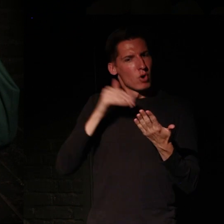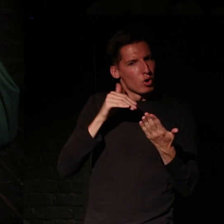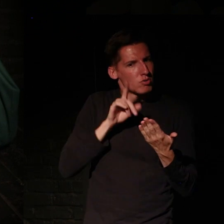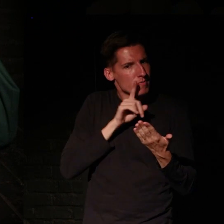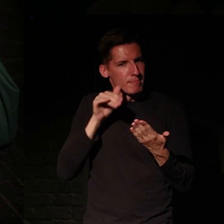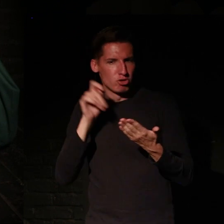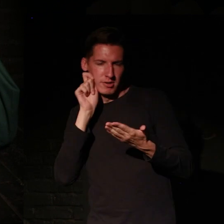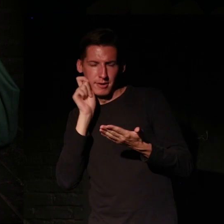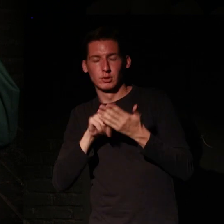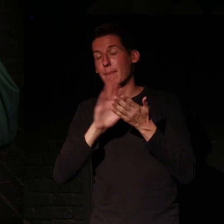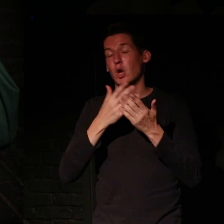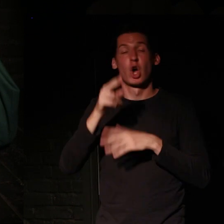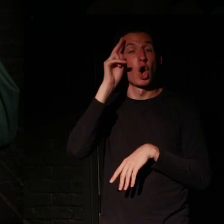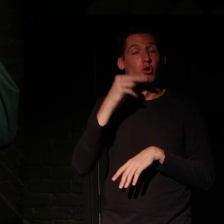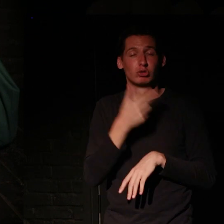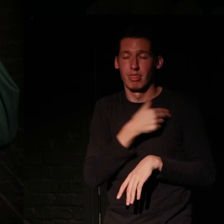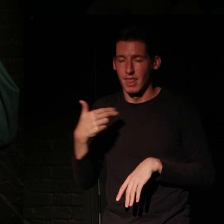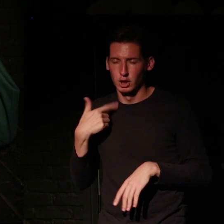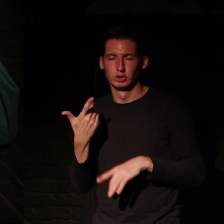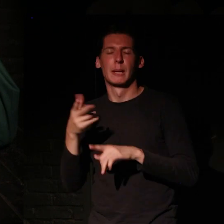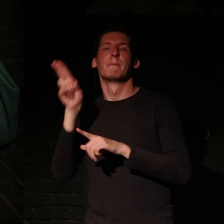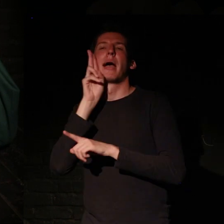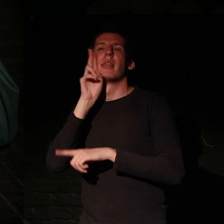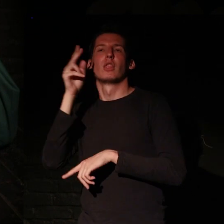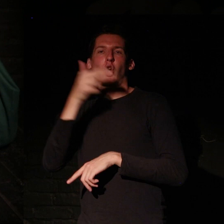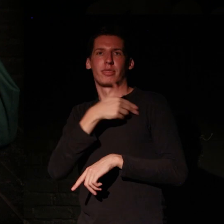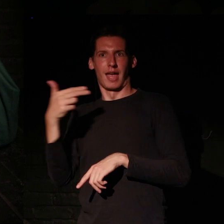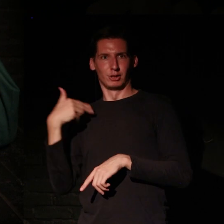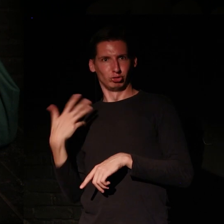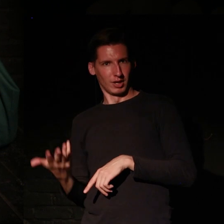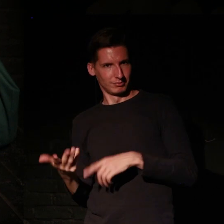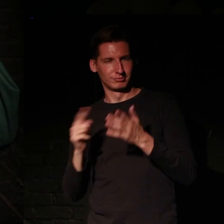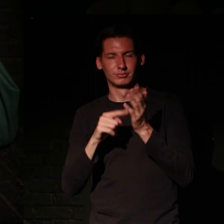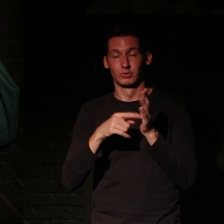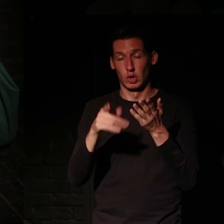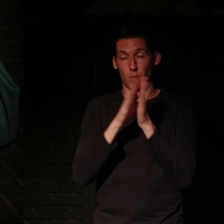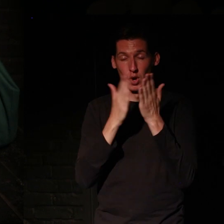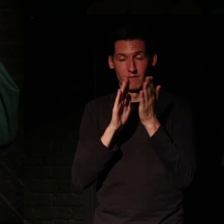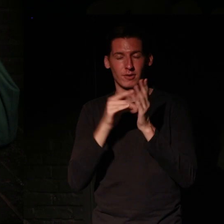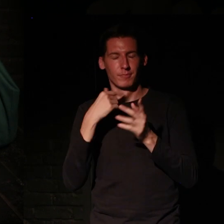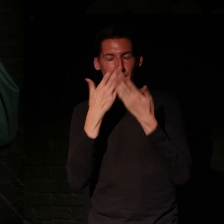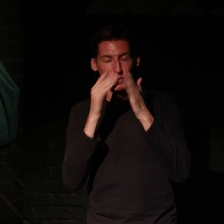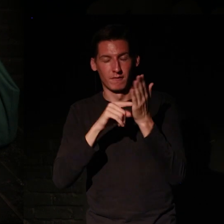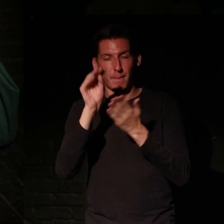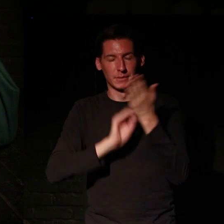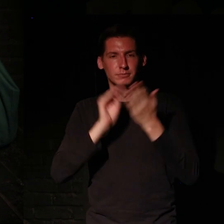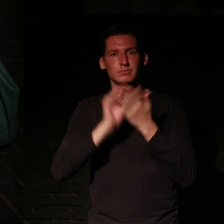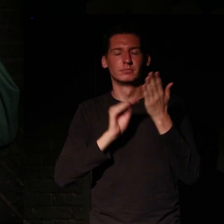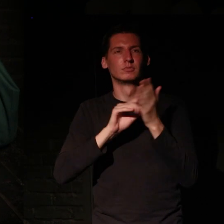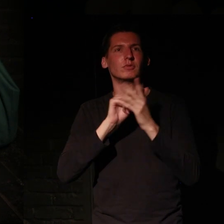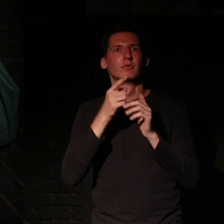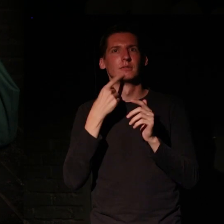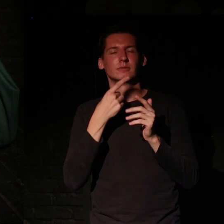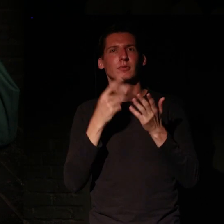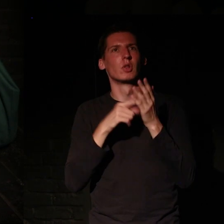ta modlitwa Ojcze nasz, Matko nasza, ta taka oparta na inkluzywizmie